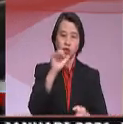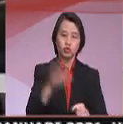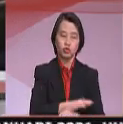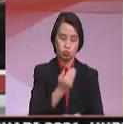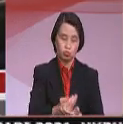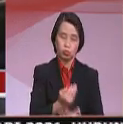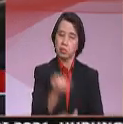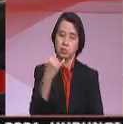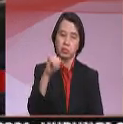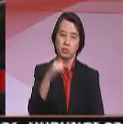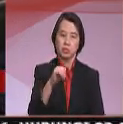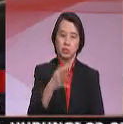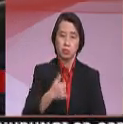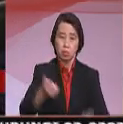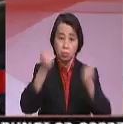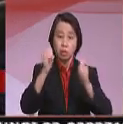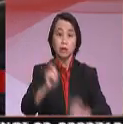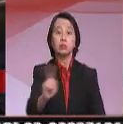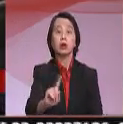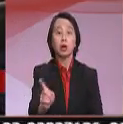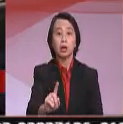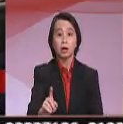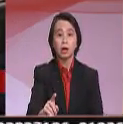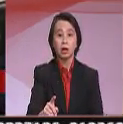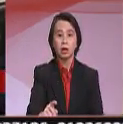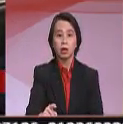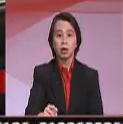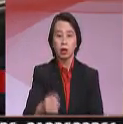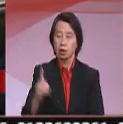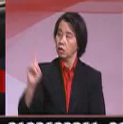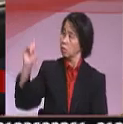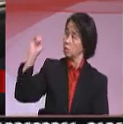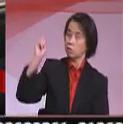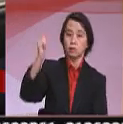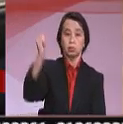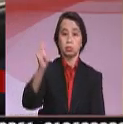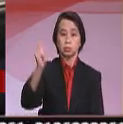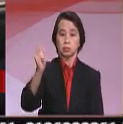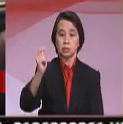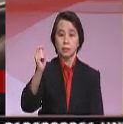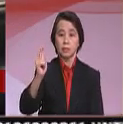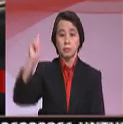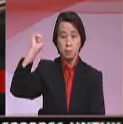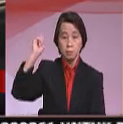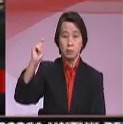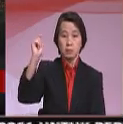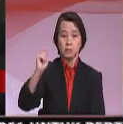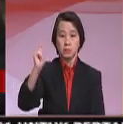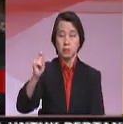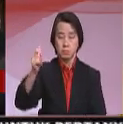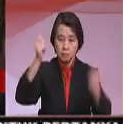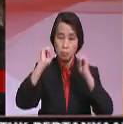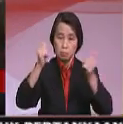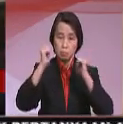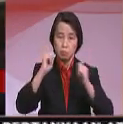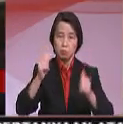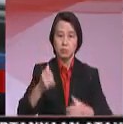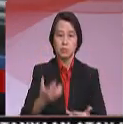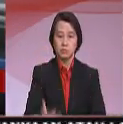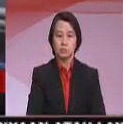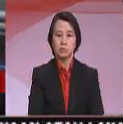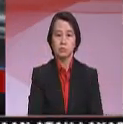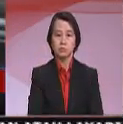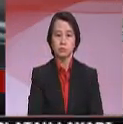buat. Abang mandi semua kat mana? Ada tandai sini, Kampung Golong, ada Padang Kota.